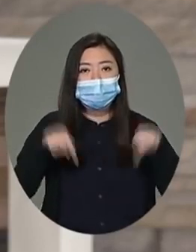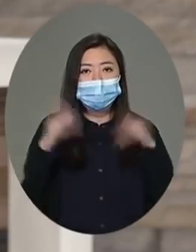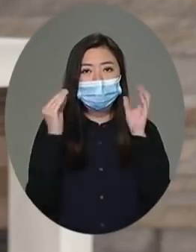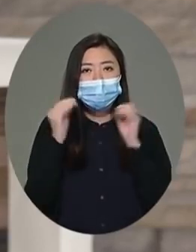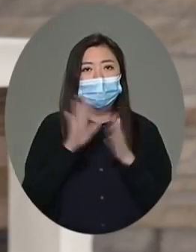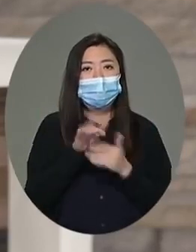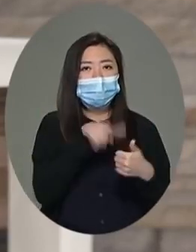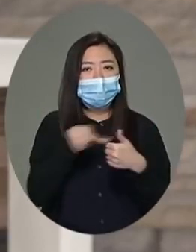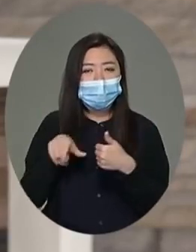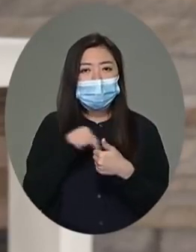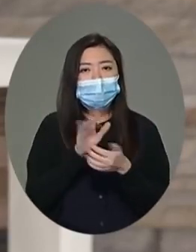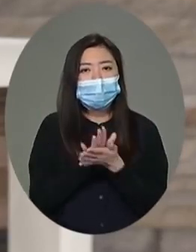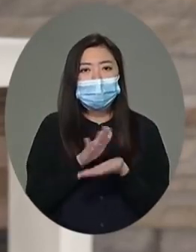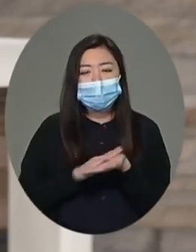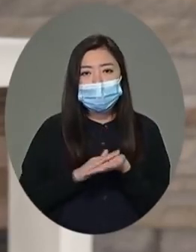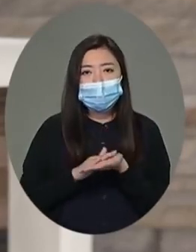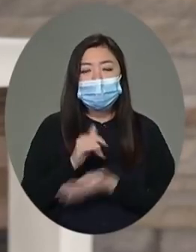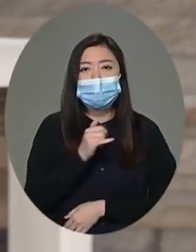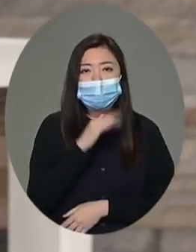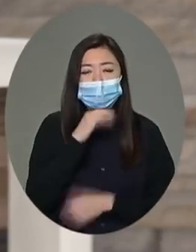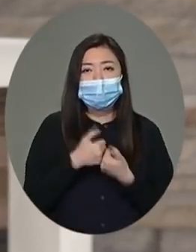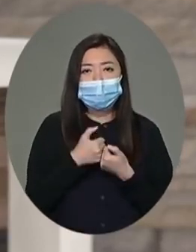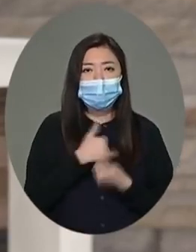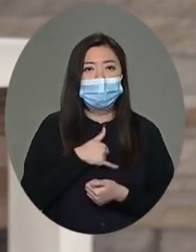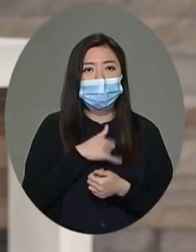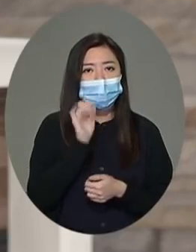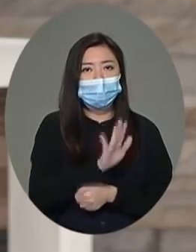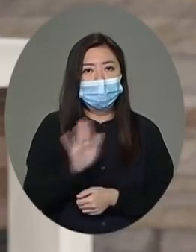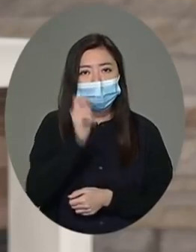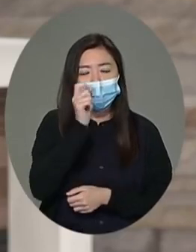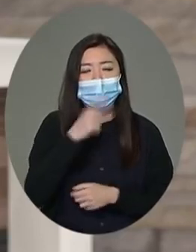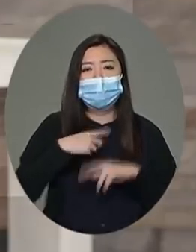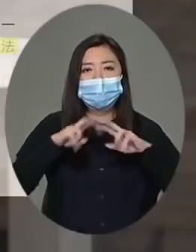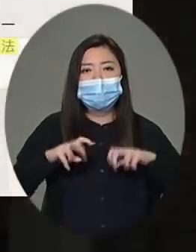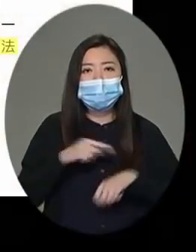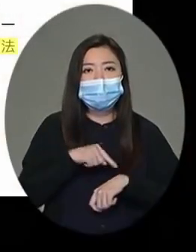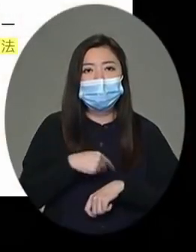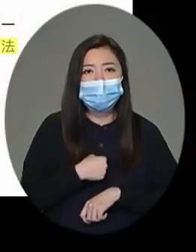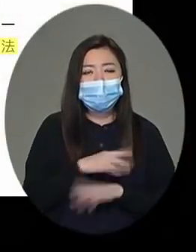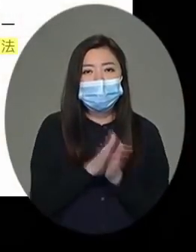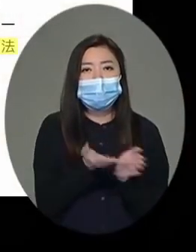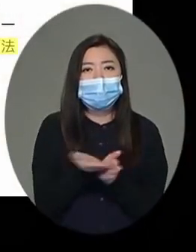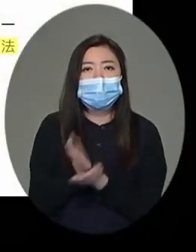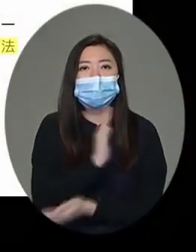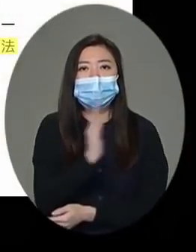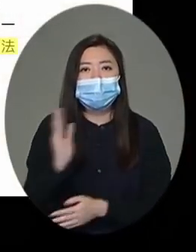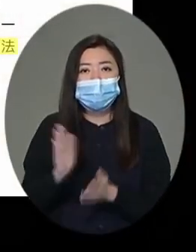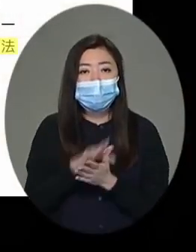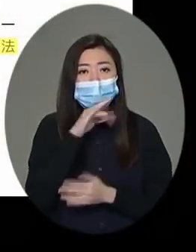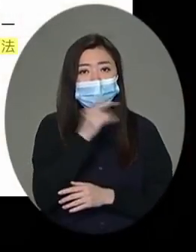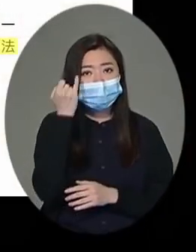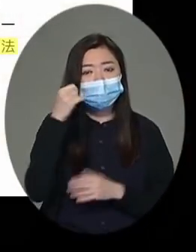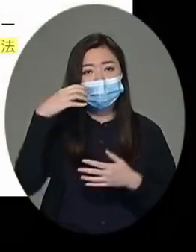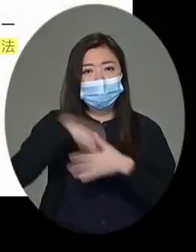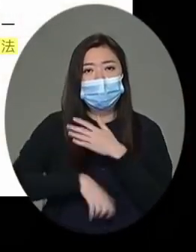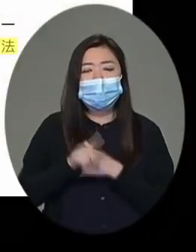案有獨特性，搜證需時，每宗證據都有不同，又說對於一些不懂得刑事